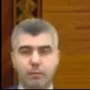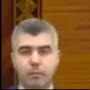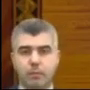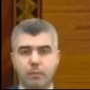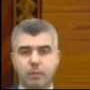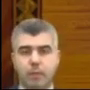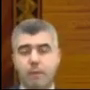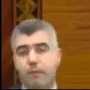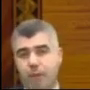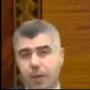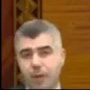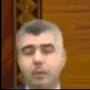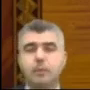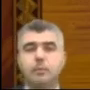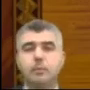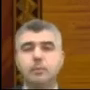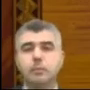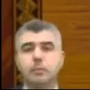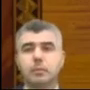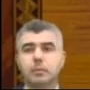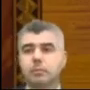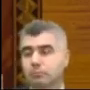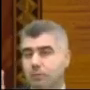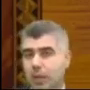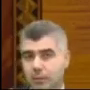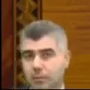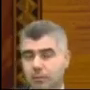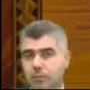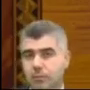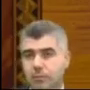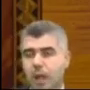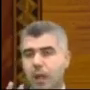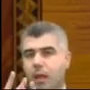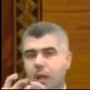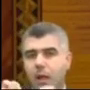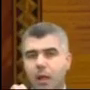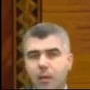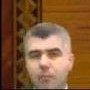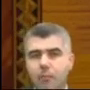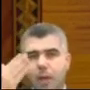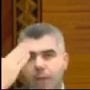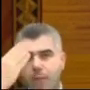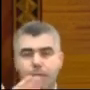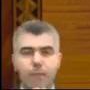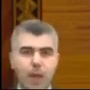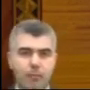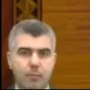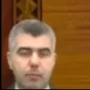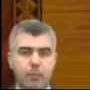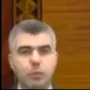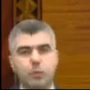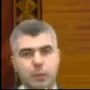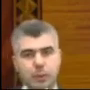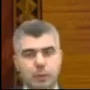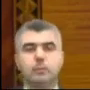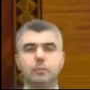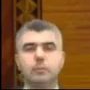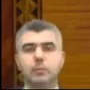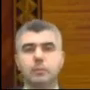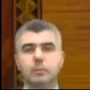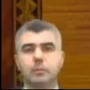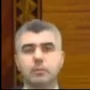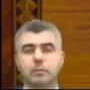وجهة النظر، وكان آنذاك أيضا هناك رجال يسعون إلى احترام